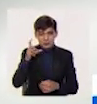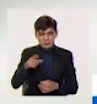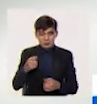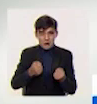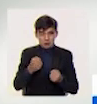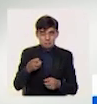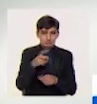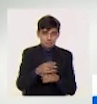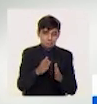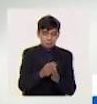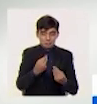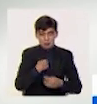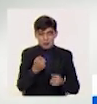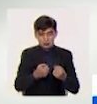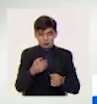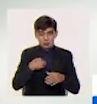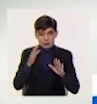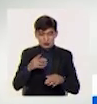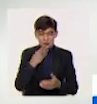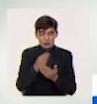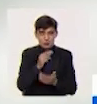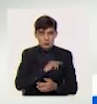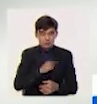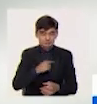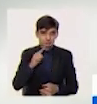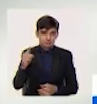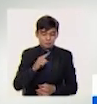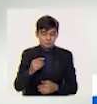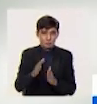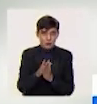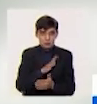менен көлік сұрады. Бір жұмыстармен бір жерге барып келейін деп едім.